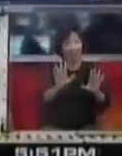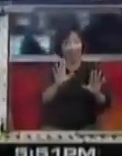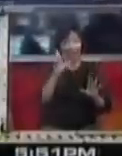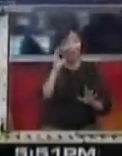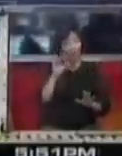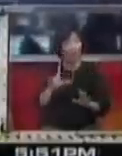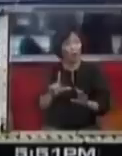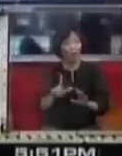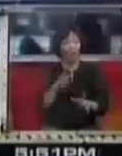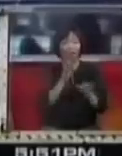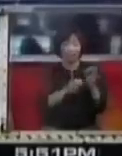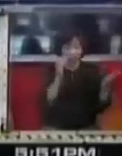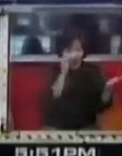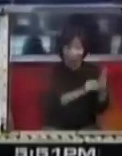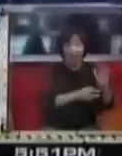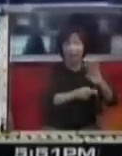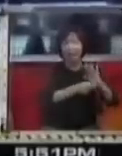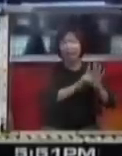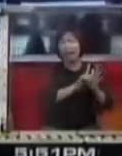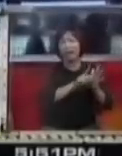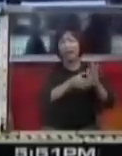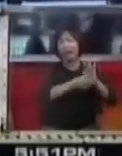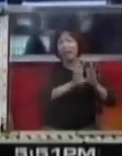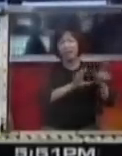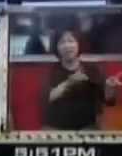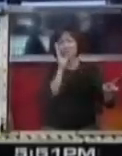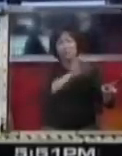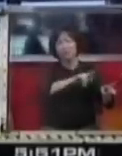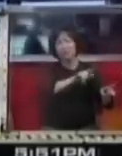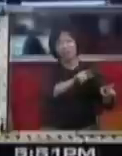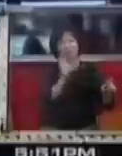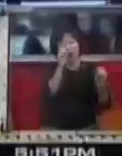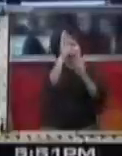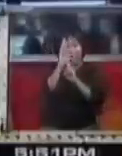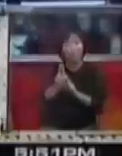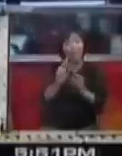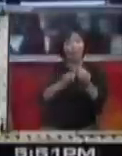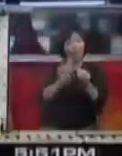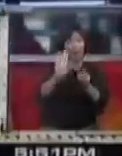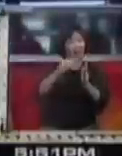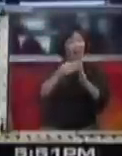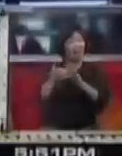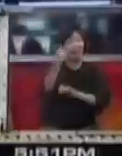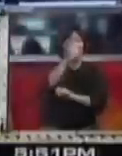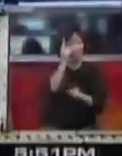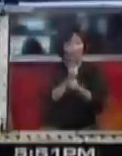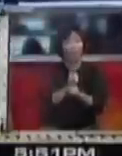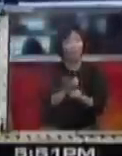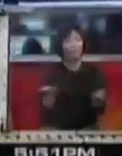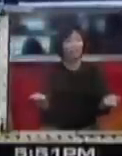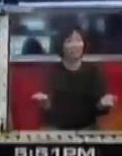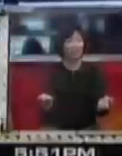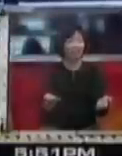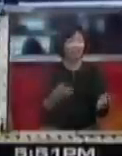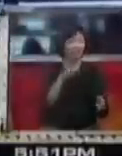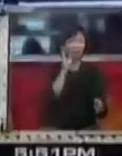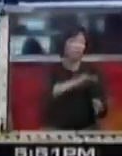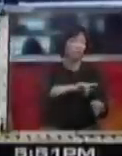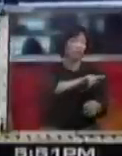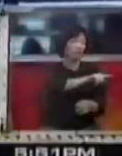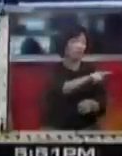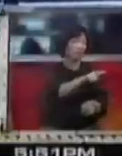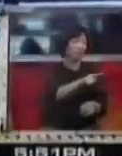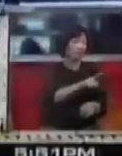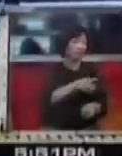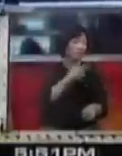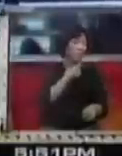ginalang. Kaya pag naulit pa yan... Kaya nga, Chairman, kasi ang babastos, ano? Hindi ka na ginalang, i-chairman ka, nagiinuman sa barangay mo mismo. Napakawalang yan naman,